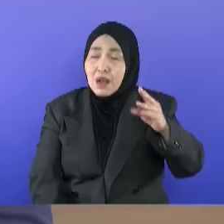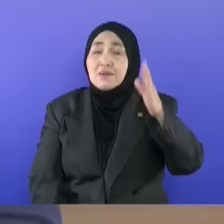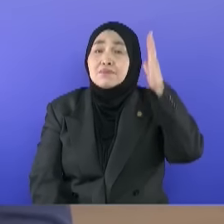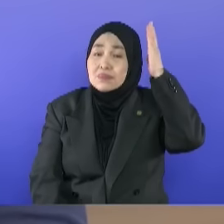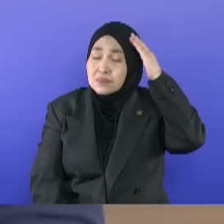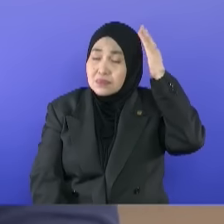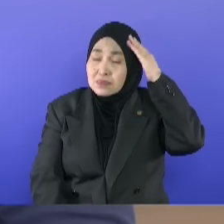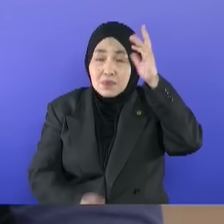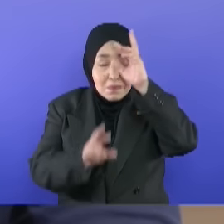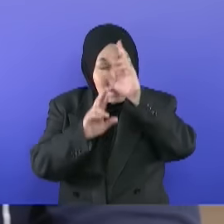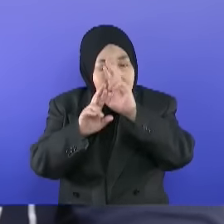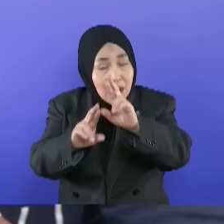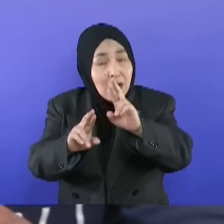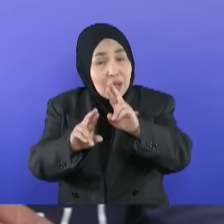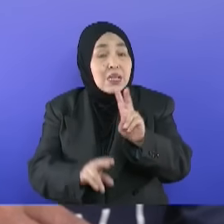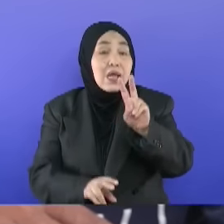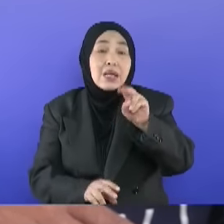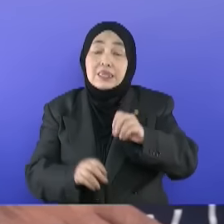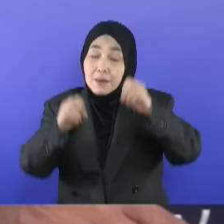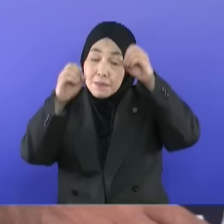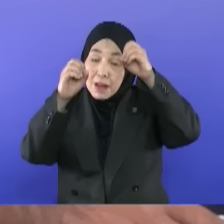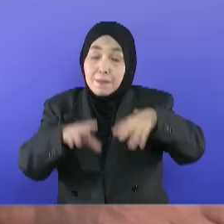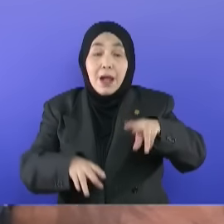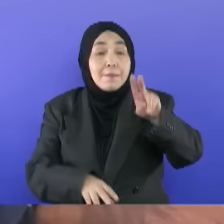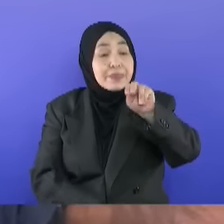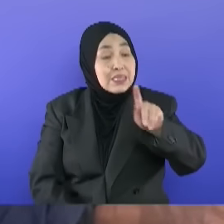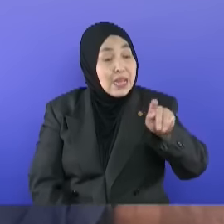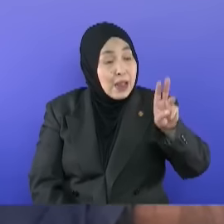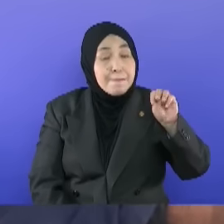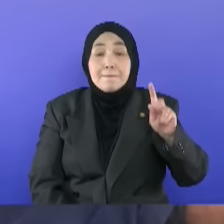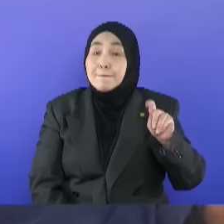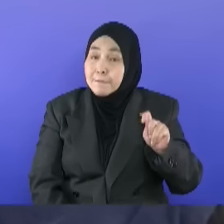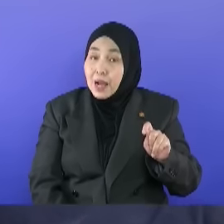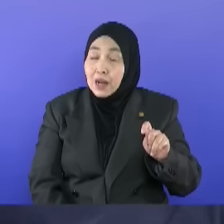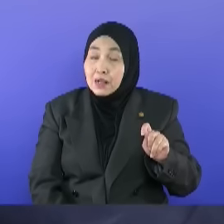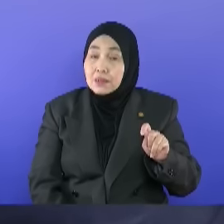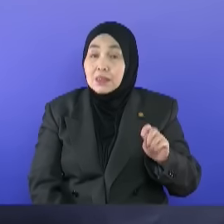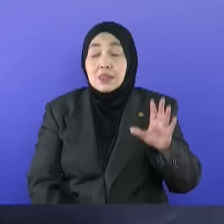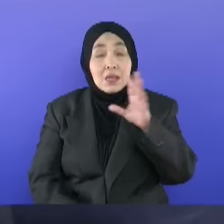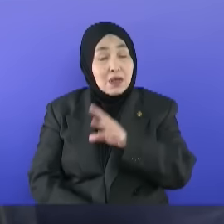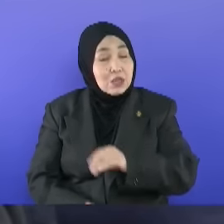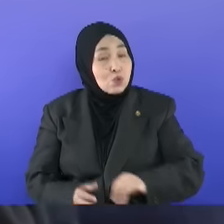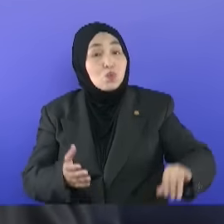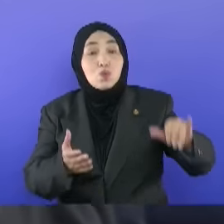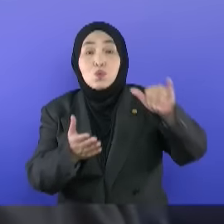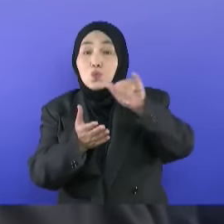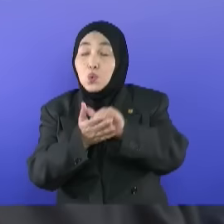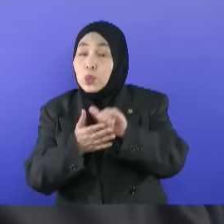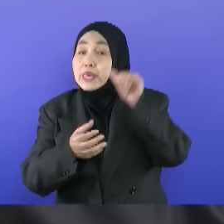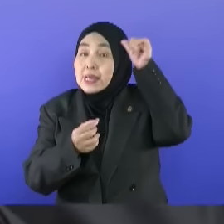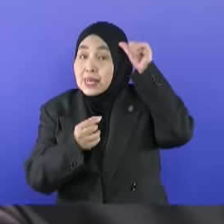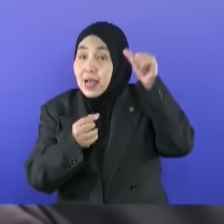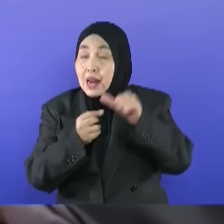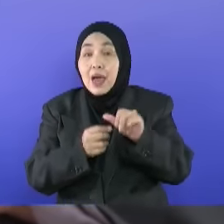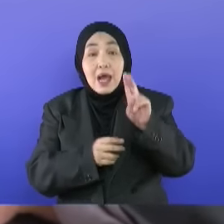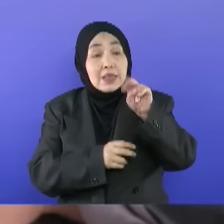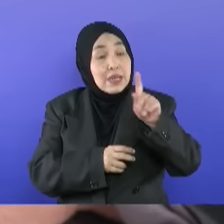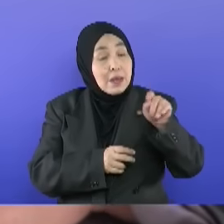Maka sila hargai nikmat. Ha ini mesejnya. Uzkuru nikmatti anamtu alaikum. Iaitu ingatlah